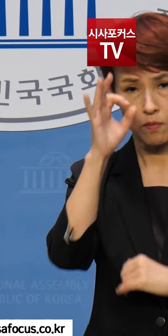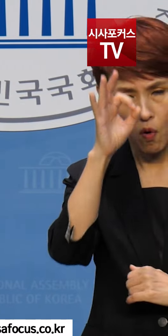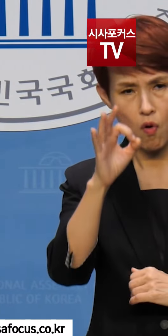것입니다. 제19감사기가 진상 은폐를 시도한다면 검찰의 명운을 걸어야 할 것입니다. 저희